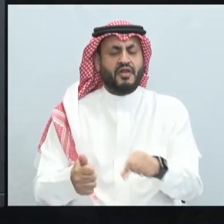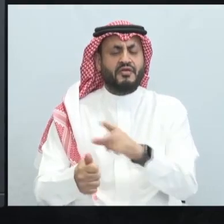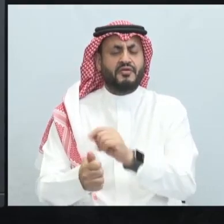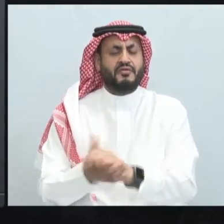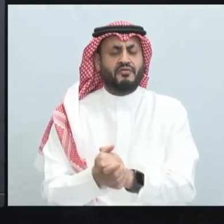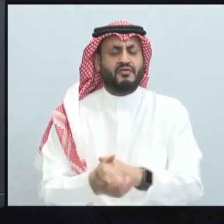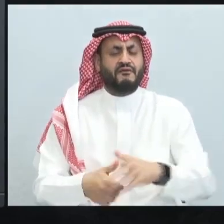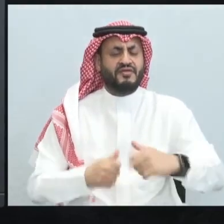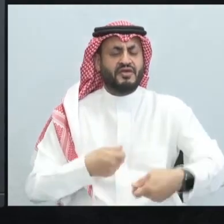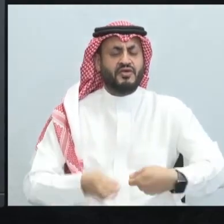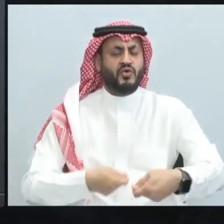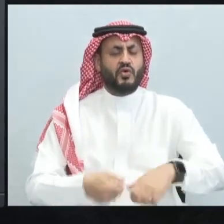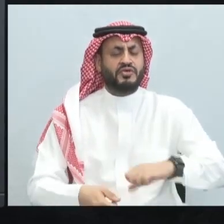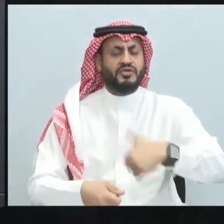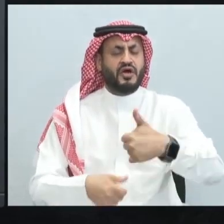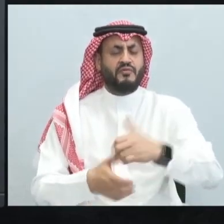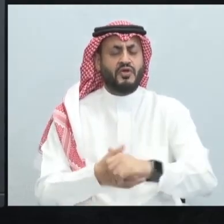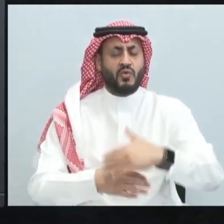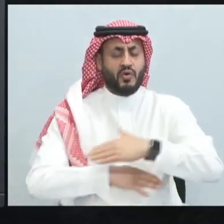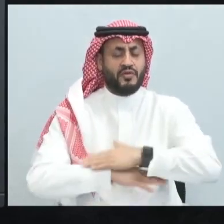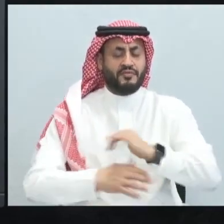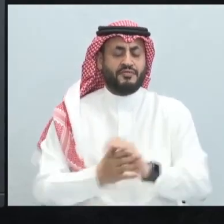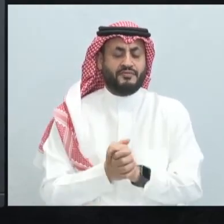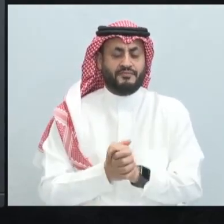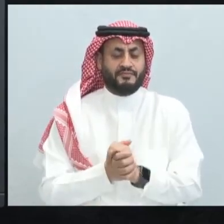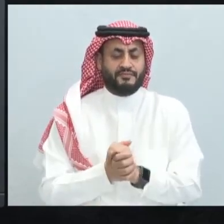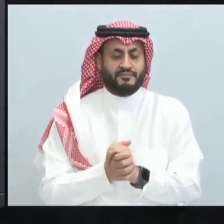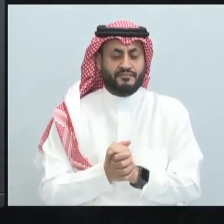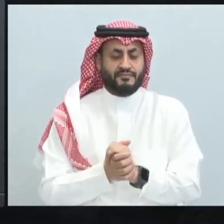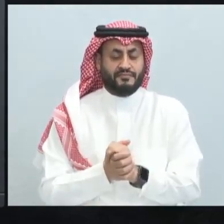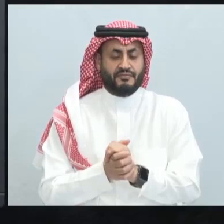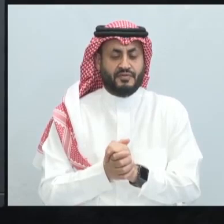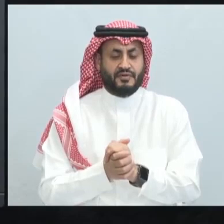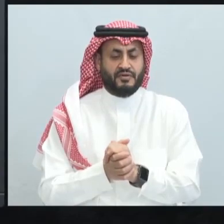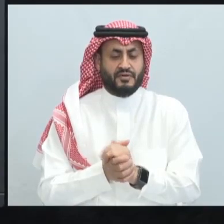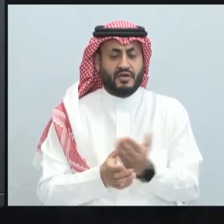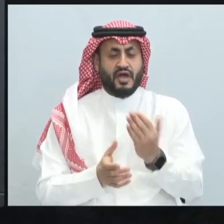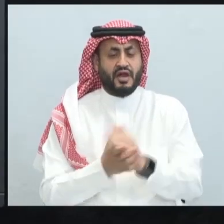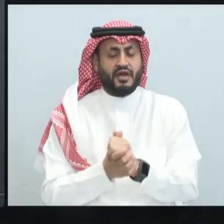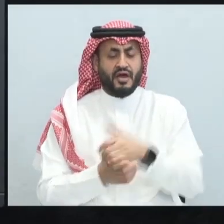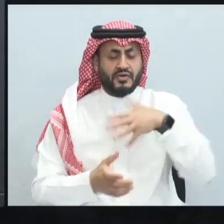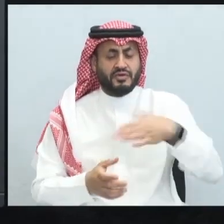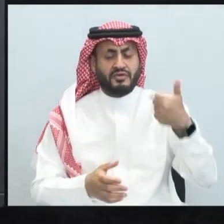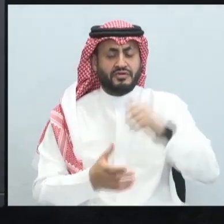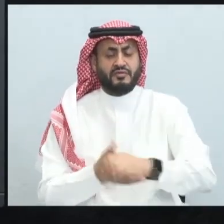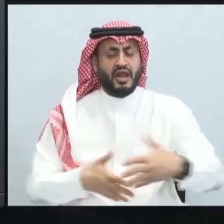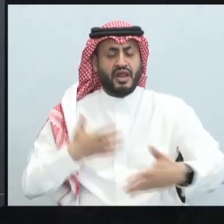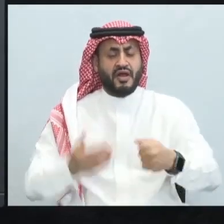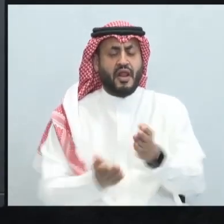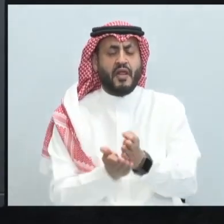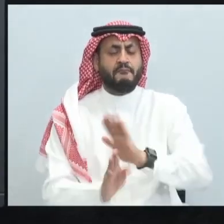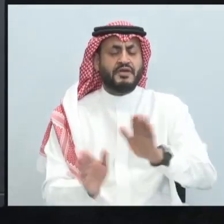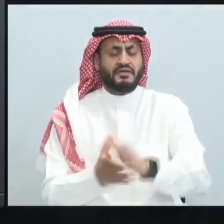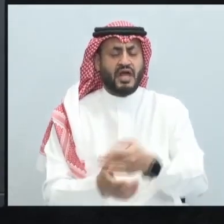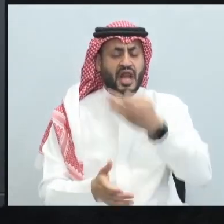عندما نلاحظ عند مزحه صلى الله عليه وسلم لا يمزح الا بحق لا يمزح الا بحق ولا